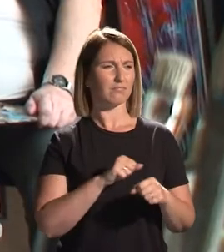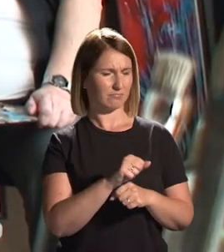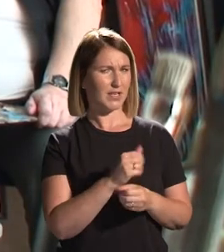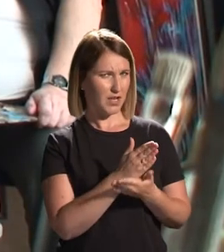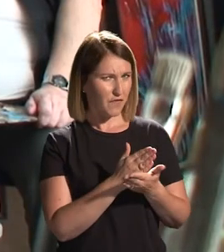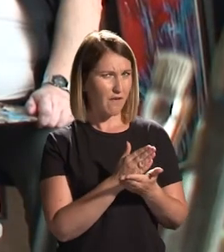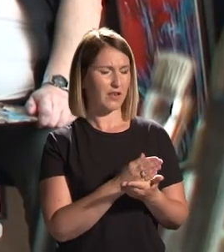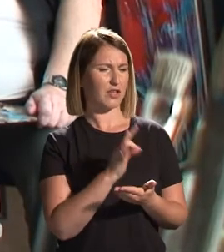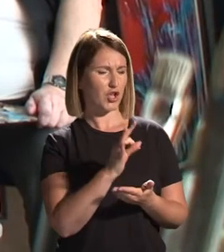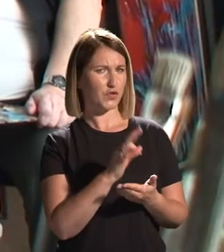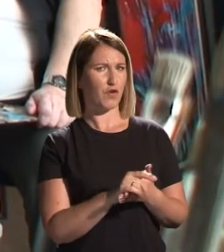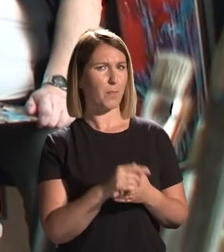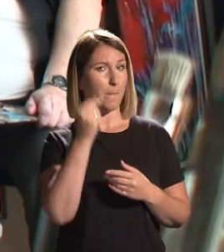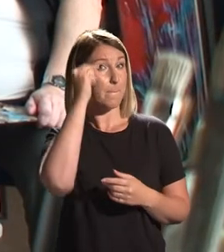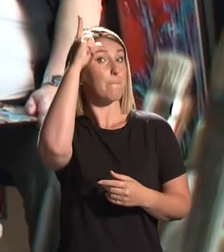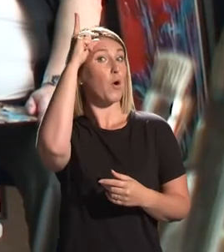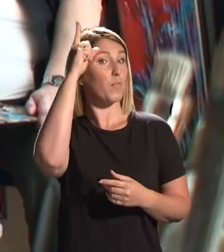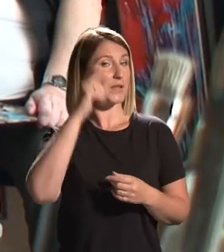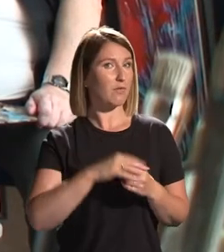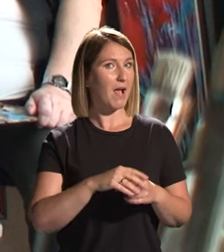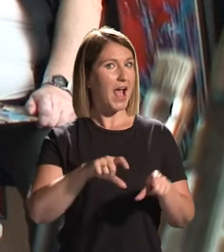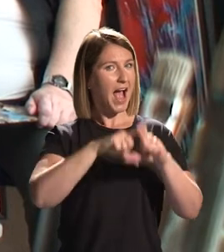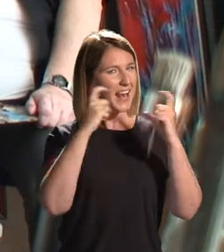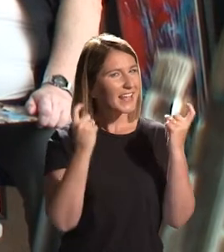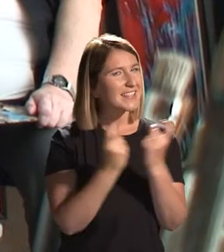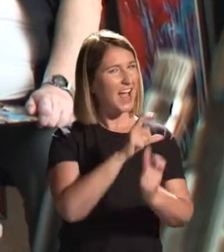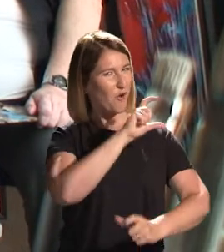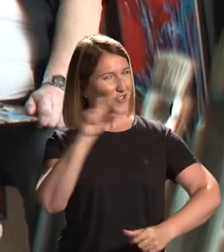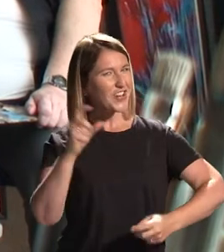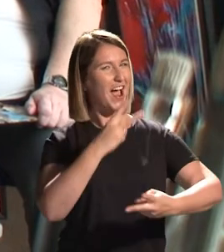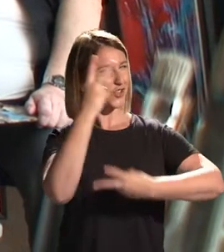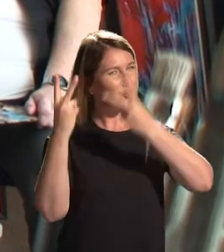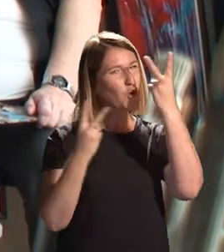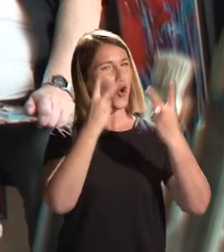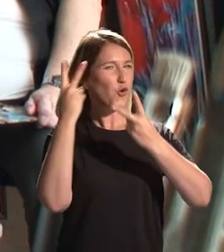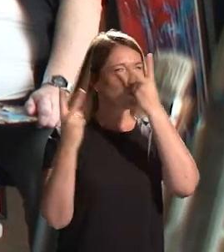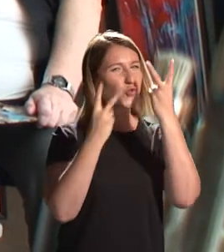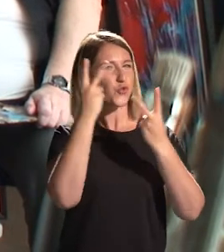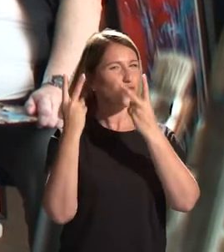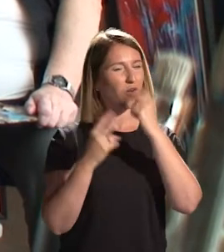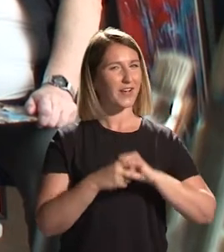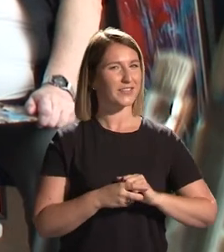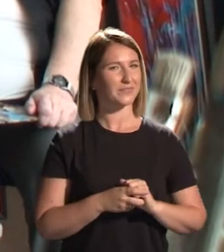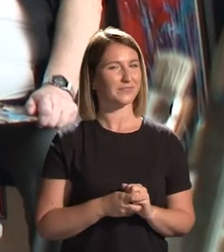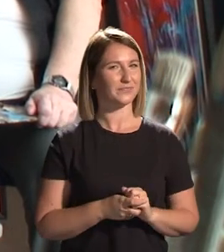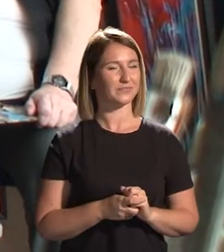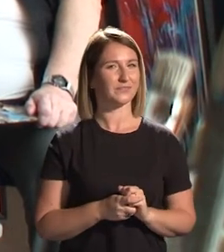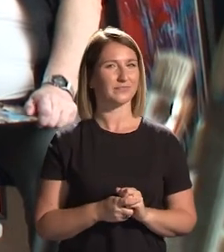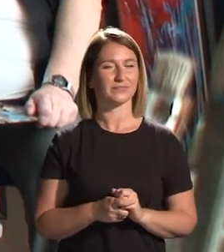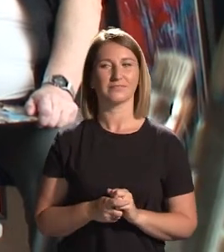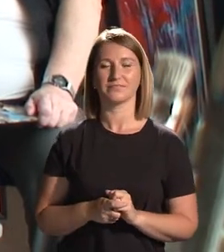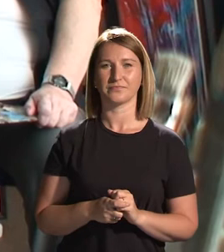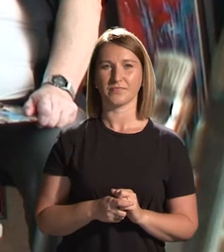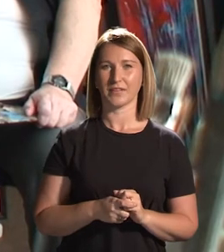powiem, swoim ideom twórczym, swoim poszukiwaniom i cały czas jeszcze ciągle poszukujesz,